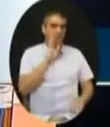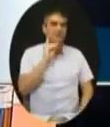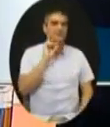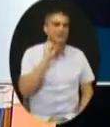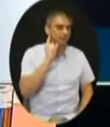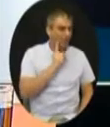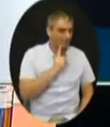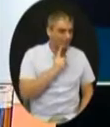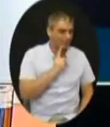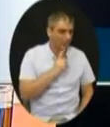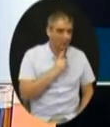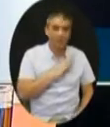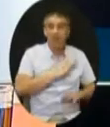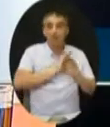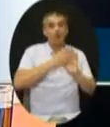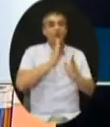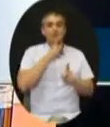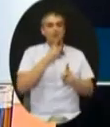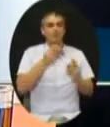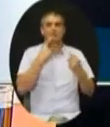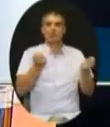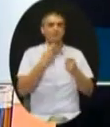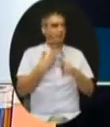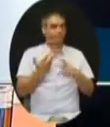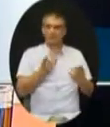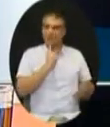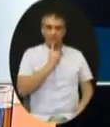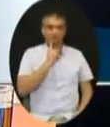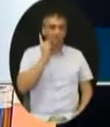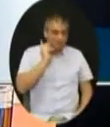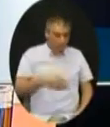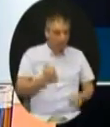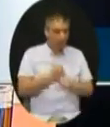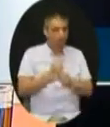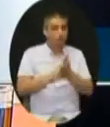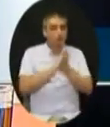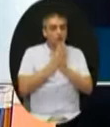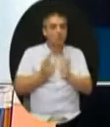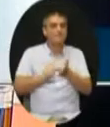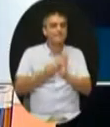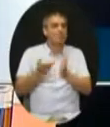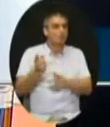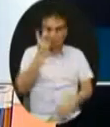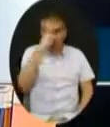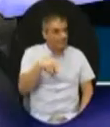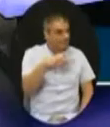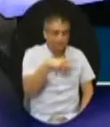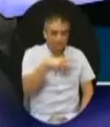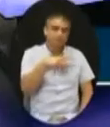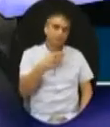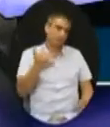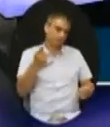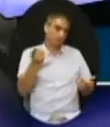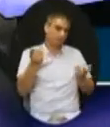יחד עם זאת, אי אפשר לפתור את כל הבעיות האלה עם הסברה בלבד. יש פה צורך בשינוי מדיניות, מי שלא מבין את זה, הוא